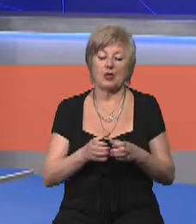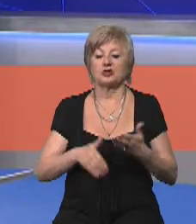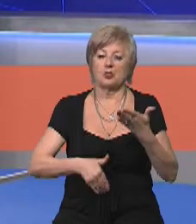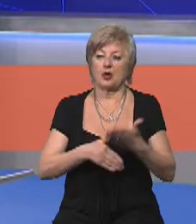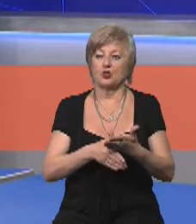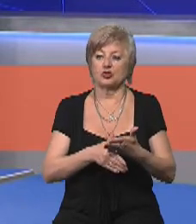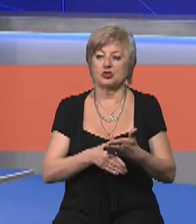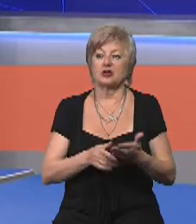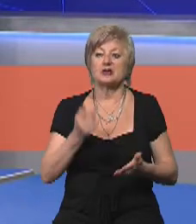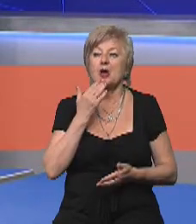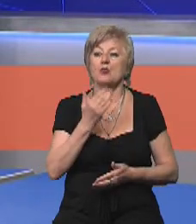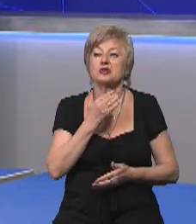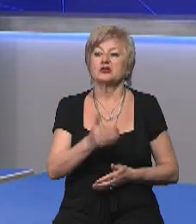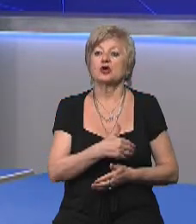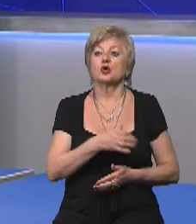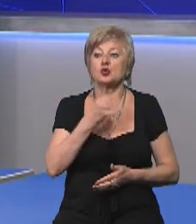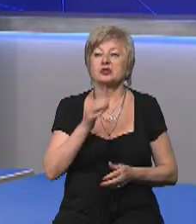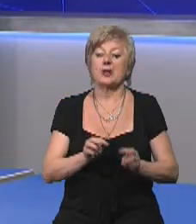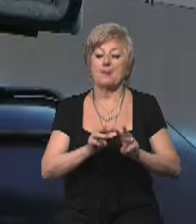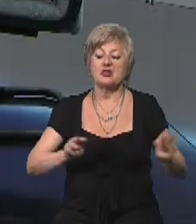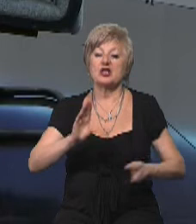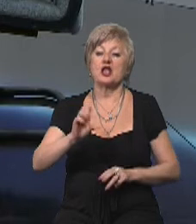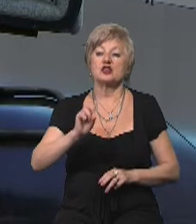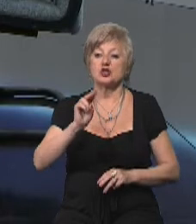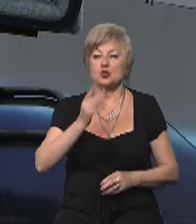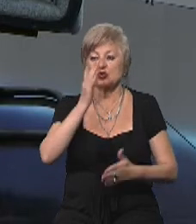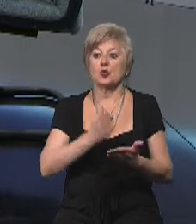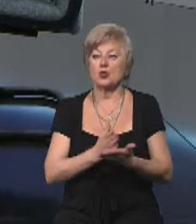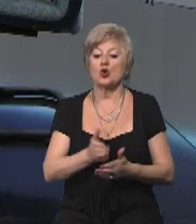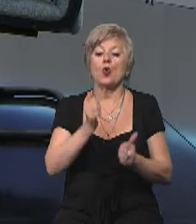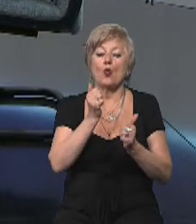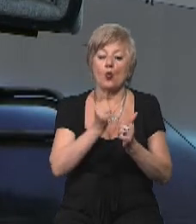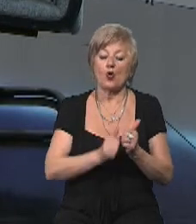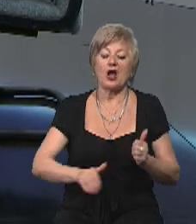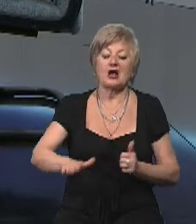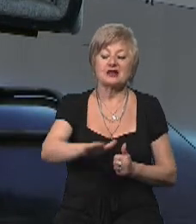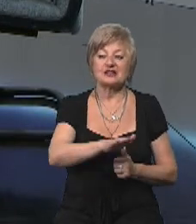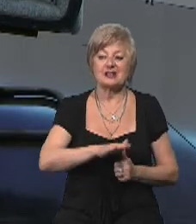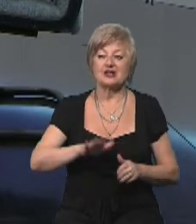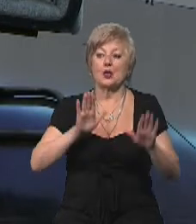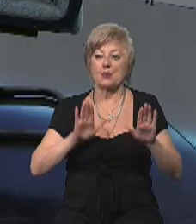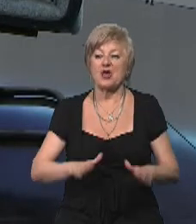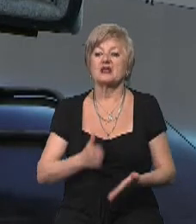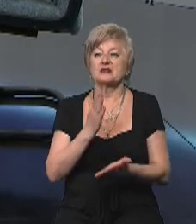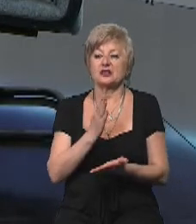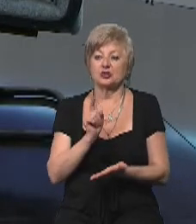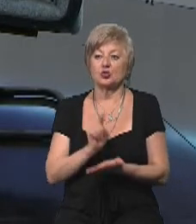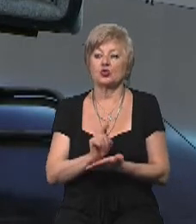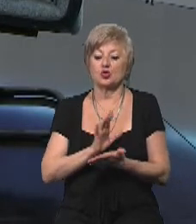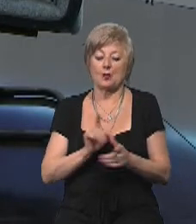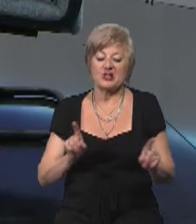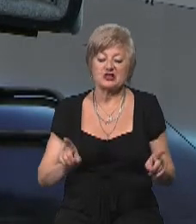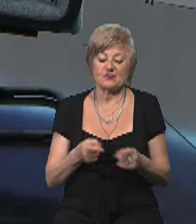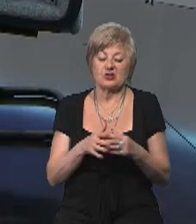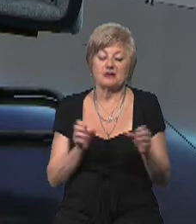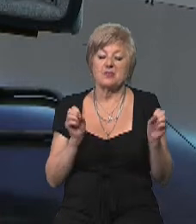хочу на останнє. Міністерство соціальної політики вважає, що у кожній територіальній одиниці має бути створений